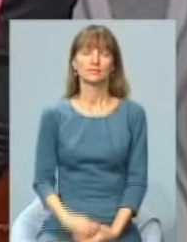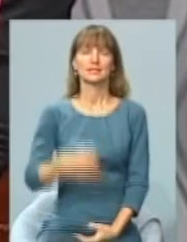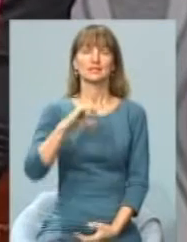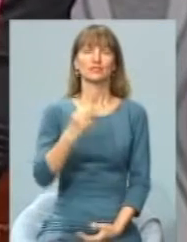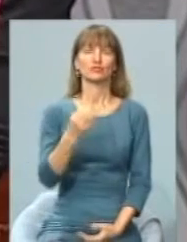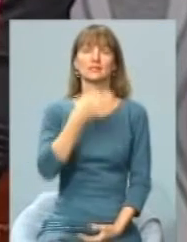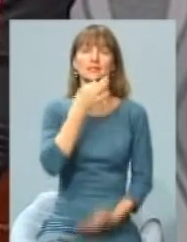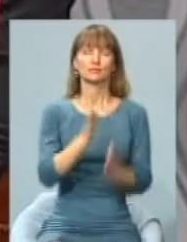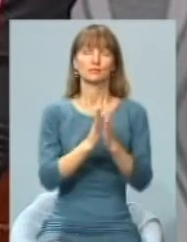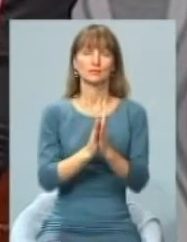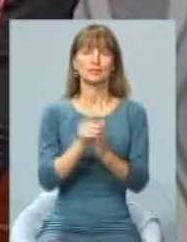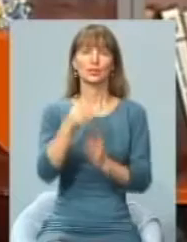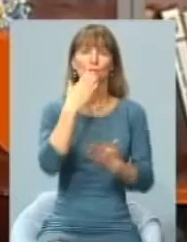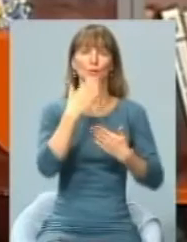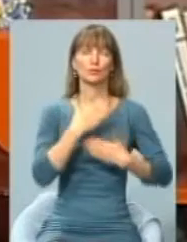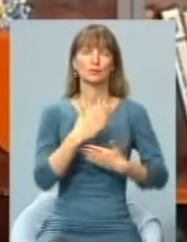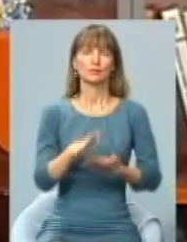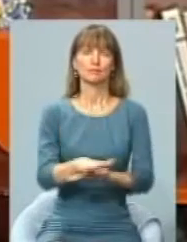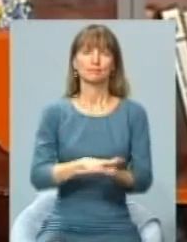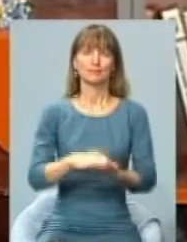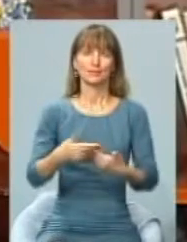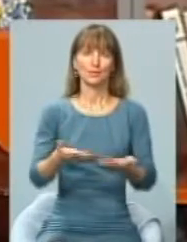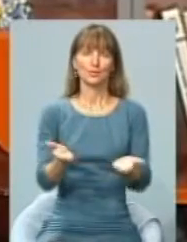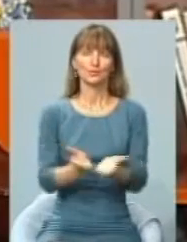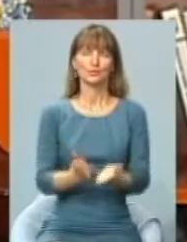Саша, а скажи, будь ласка, а чи полюбляєш ти мити посуд?